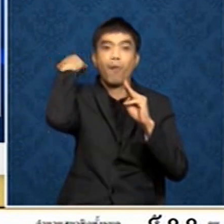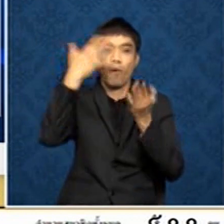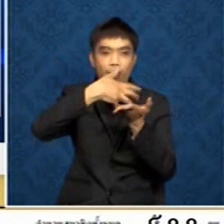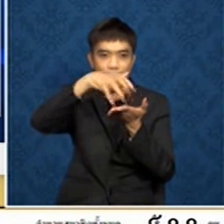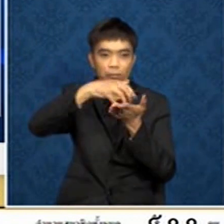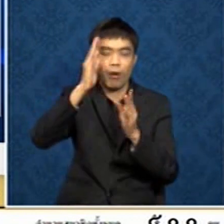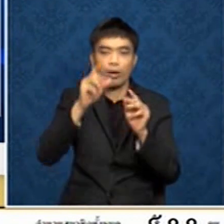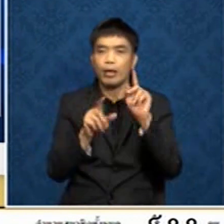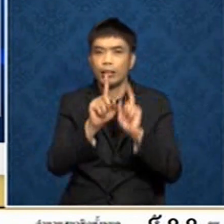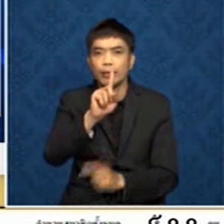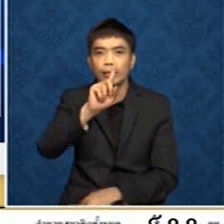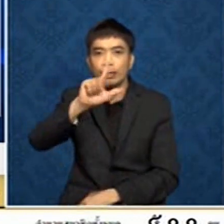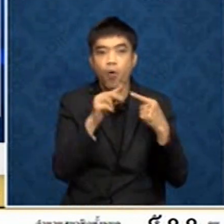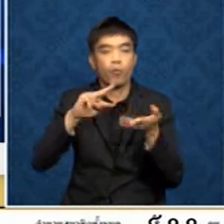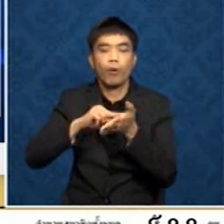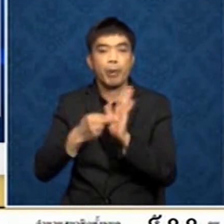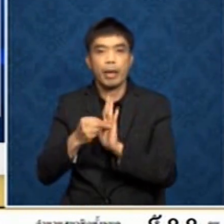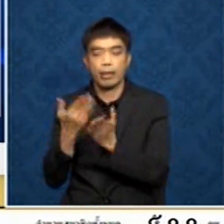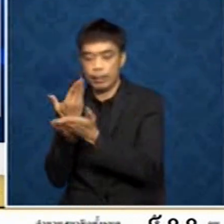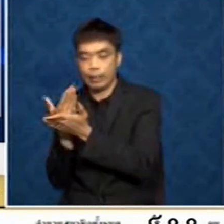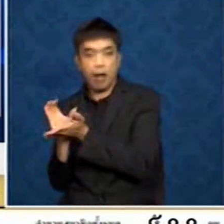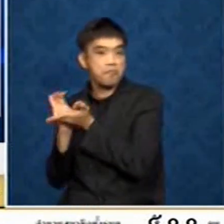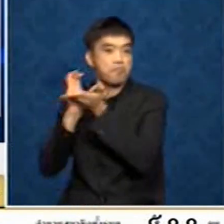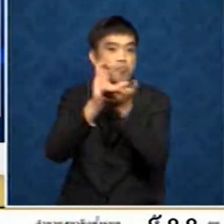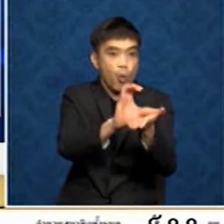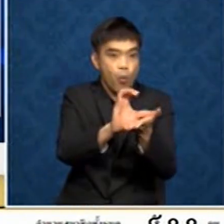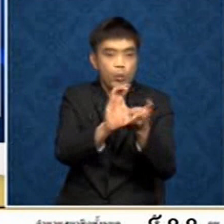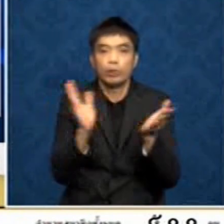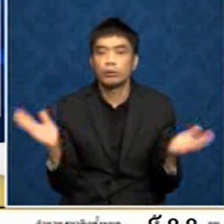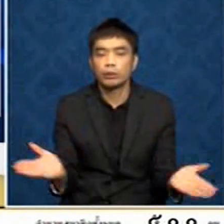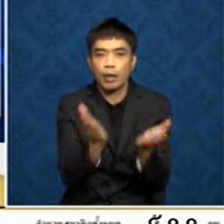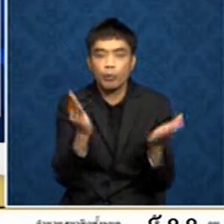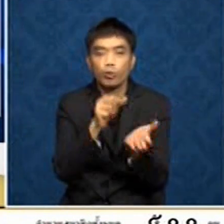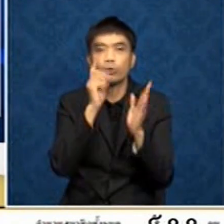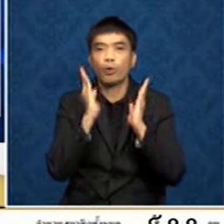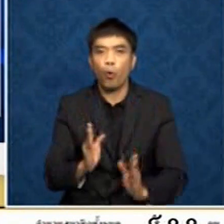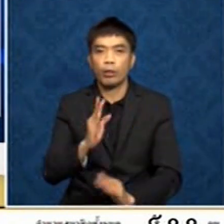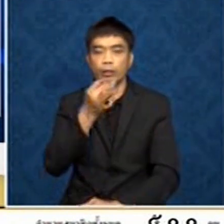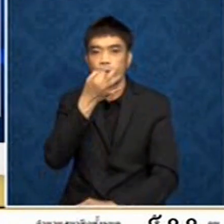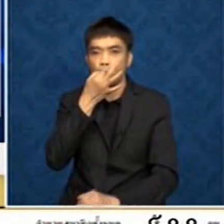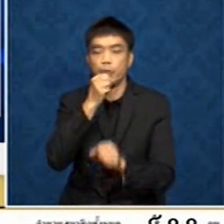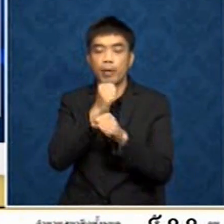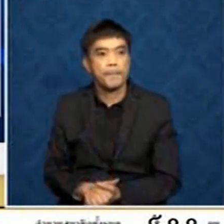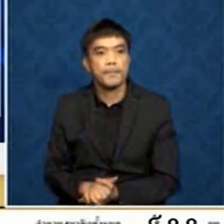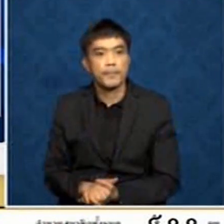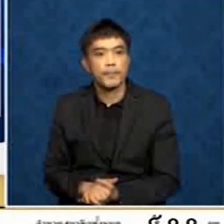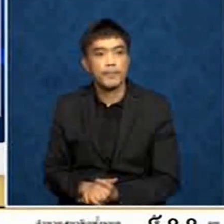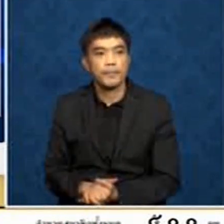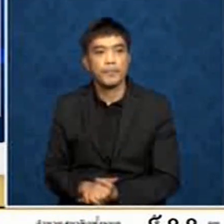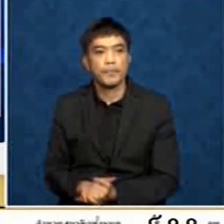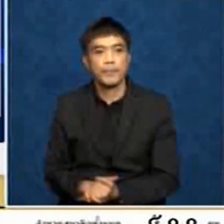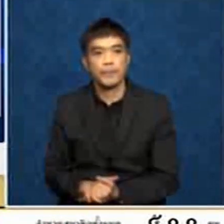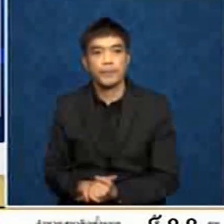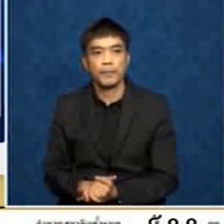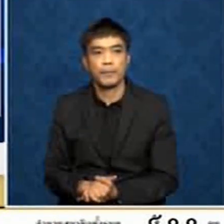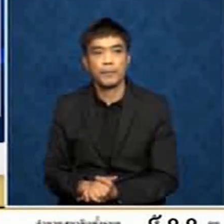มีความเข้มแข็งประชาชนขาดความเชื่อมั่นและยังคงเป็นทางผ่านในการขอใบส่งตัวเพื่อไปรักษายังโรงพยาบาลที่ใหญ่่กว่าต่อ